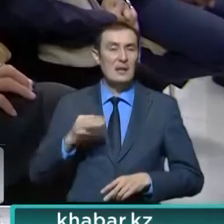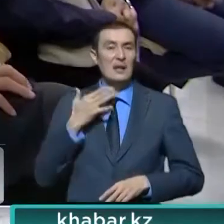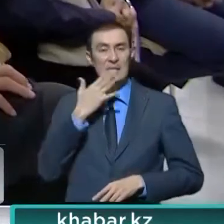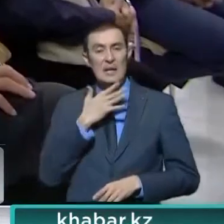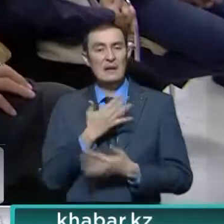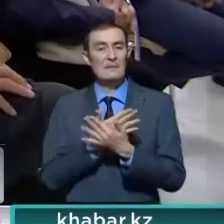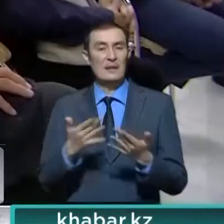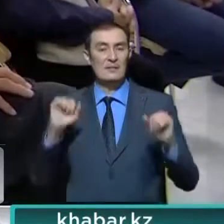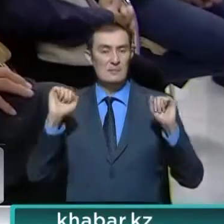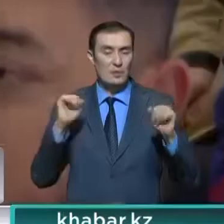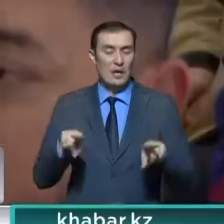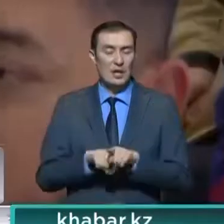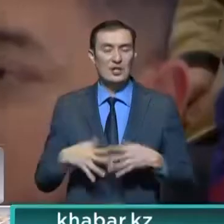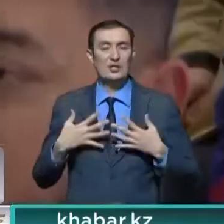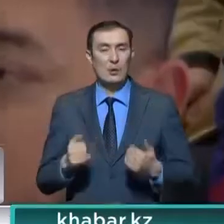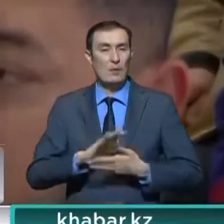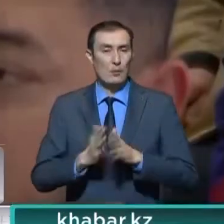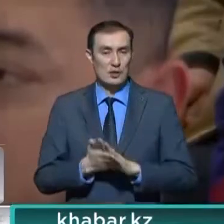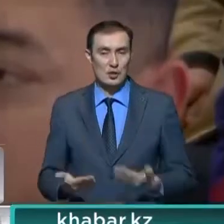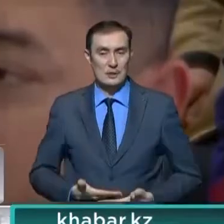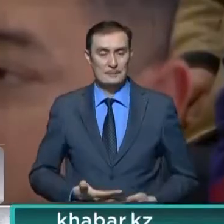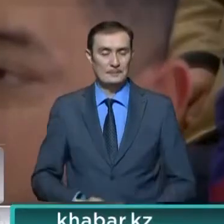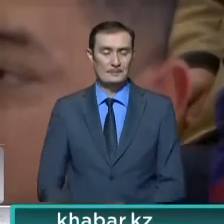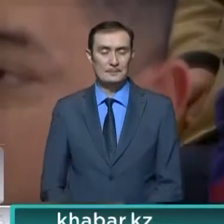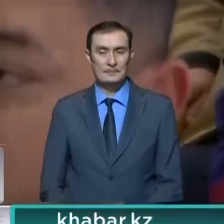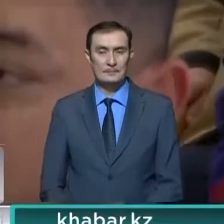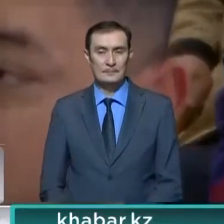национальных видов спорта, а также здорового образа жизни.